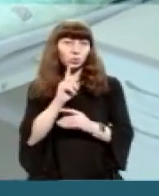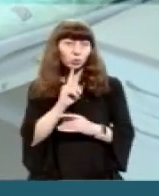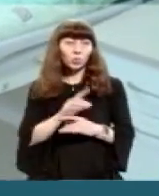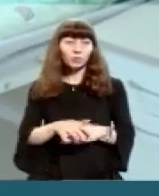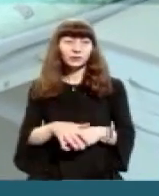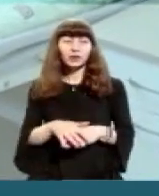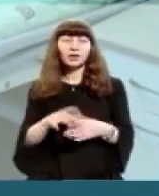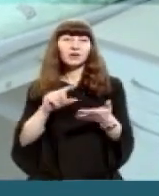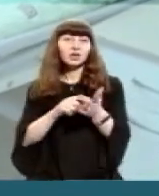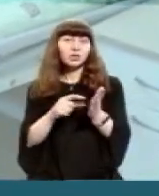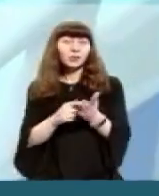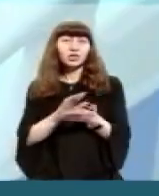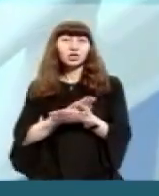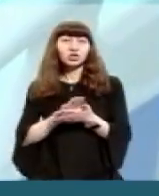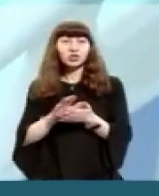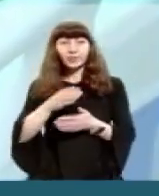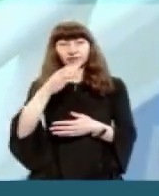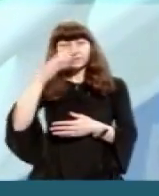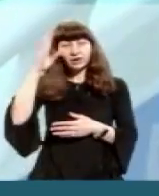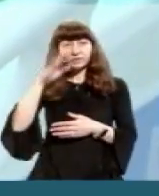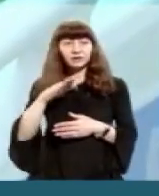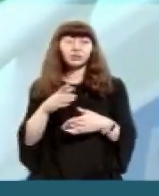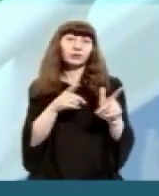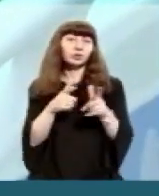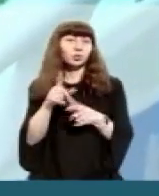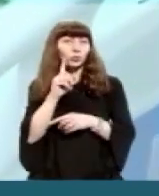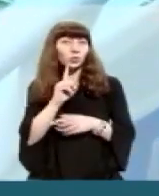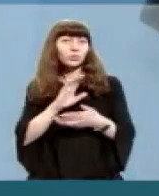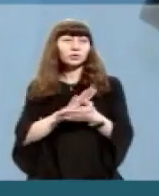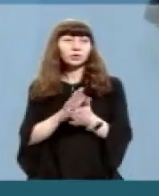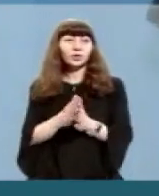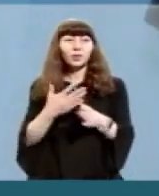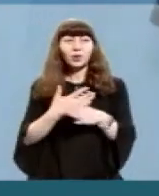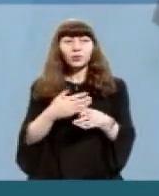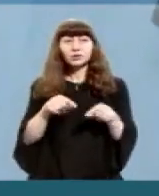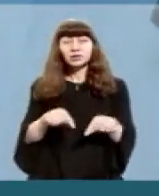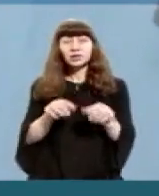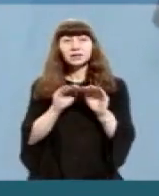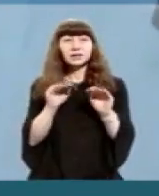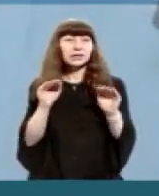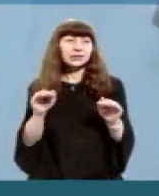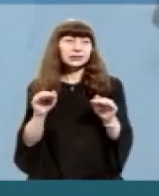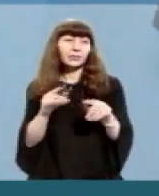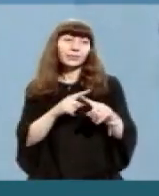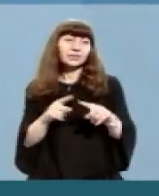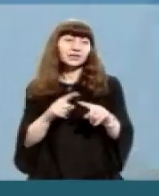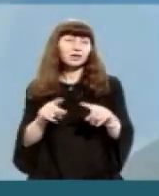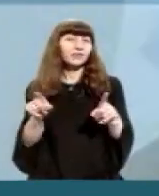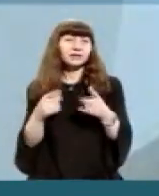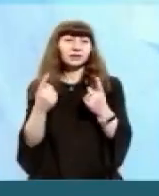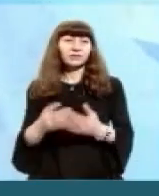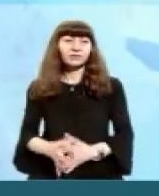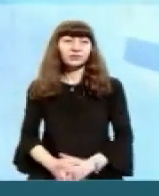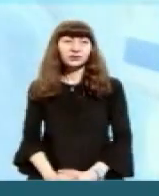палату подведены очищенная питьевая вода. Созданы комфортные условия, которые позволят теперь уже маленьким пациентам быстрее идти на